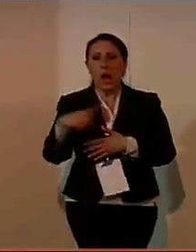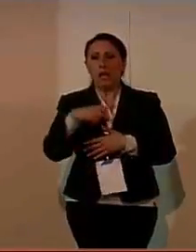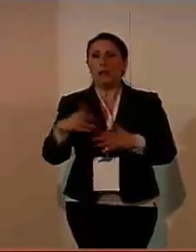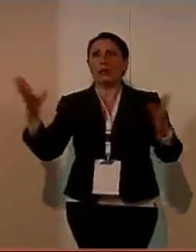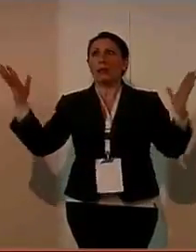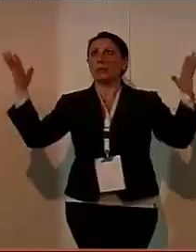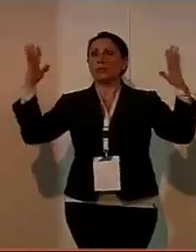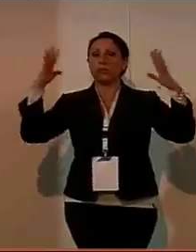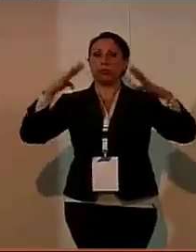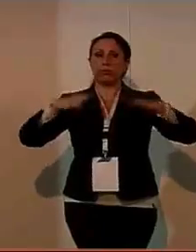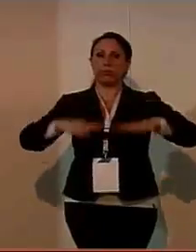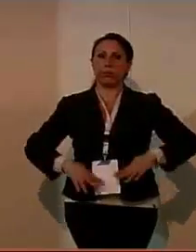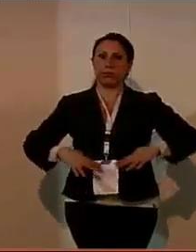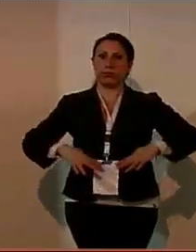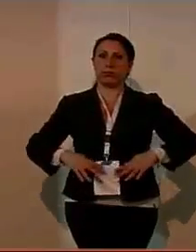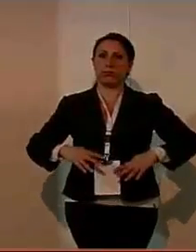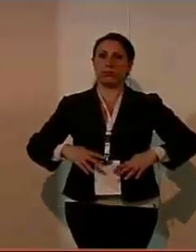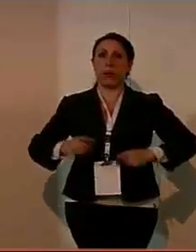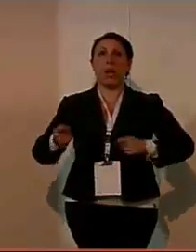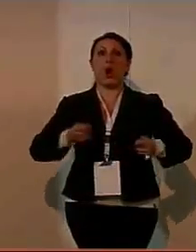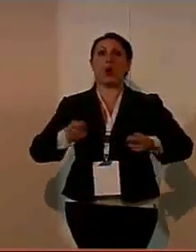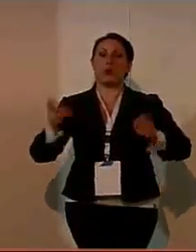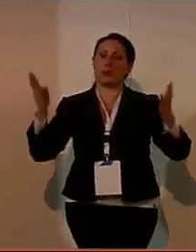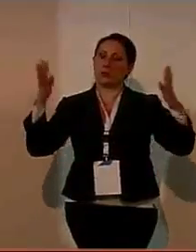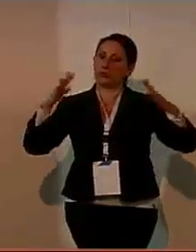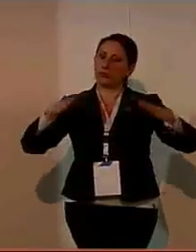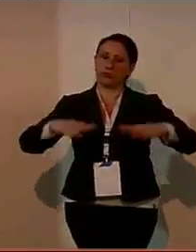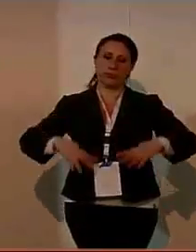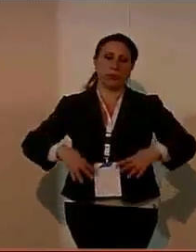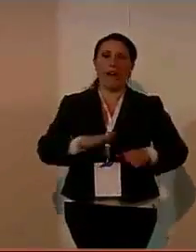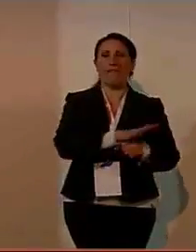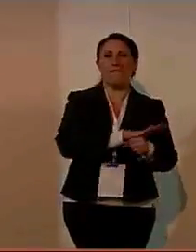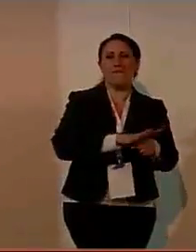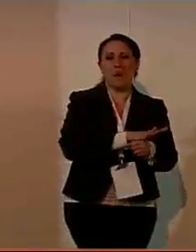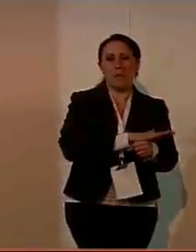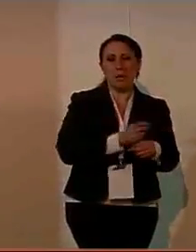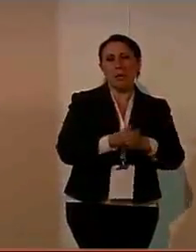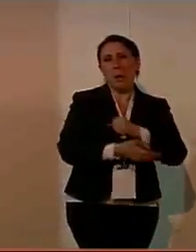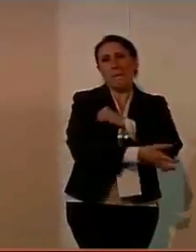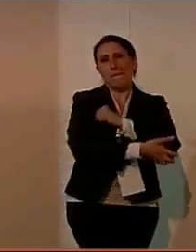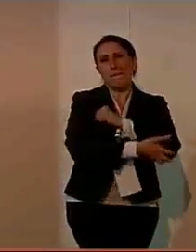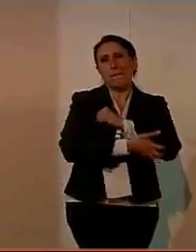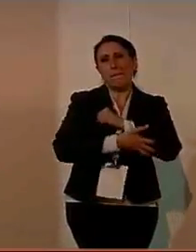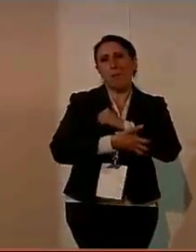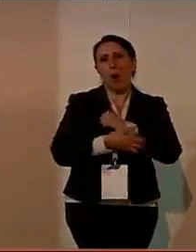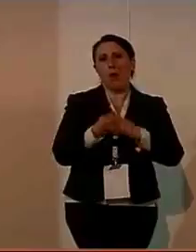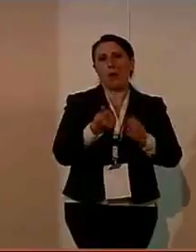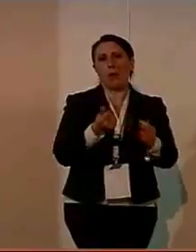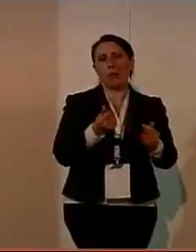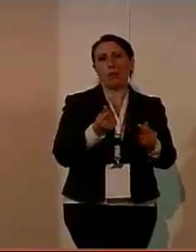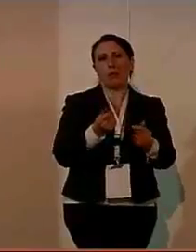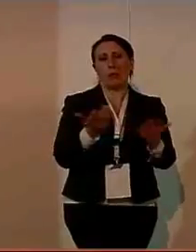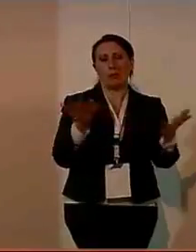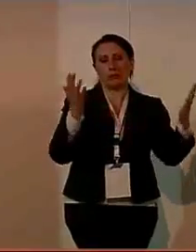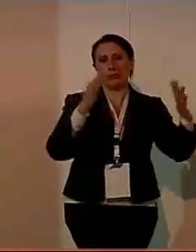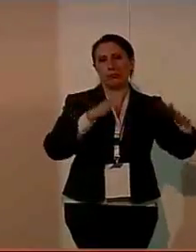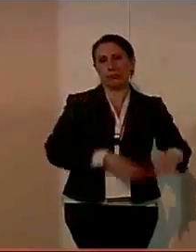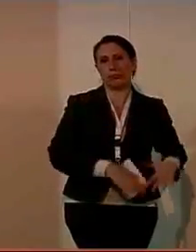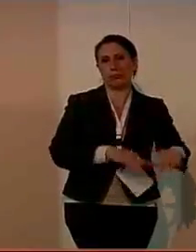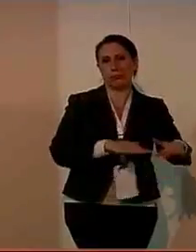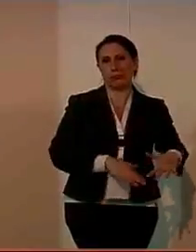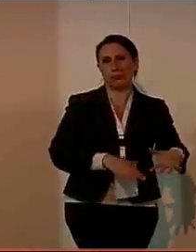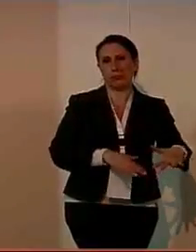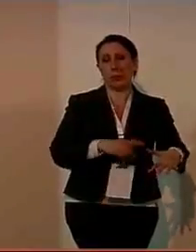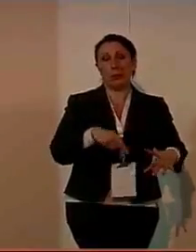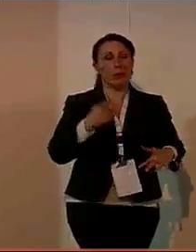andato a farsi benedire nelle famiglie semplici nelle cucine umili dell'italia di quando ero bambino io capitava di sentire la